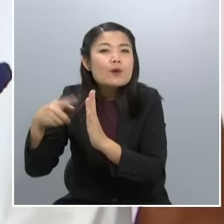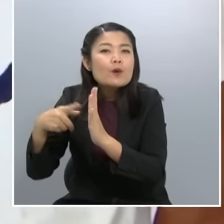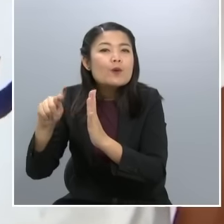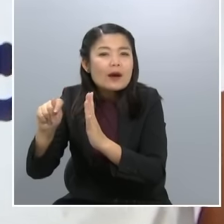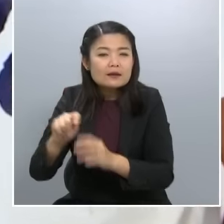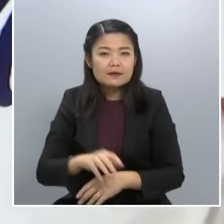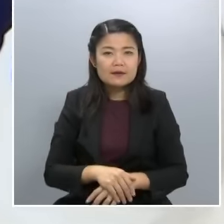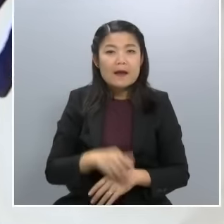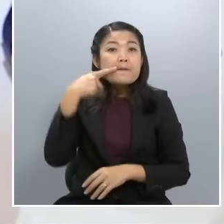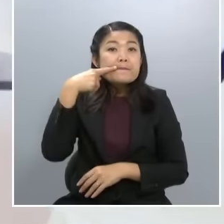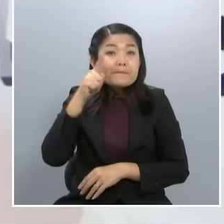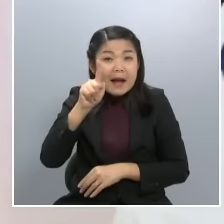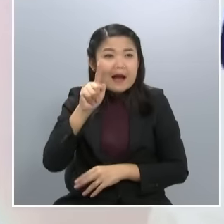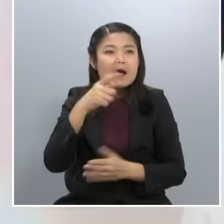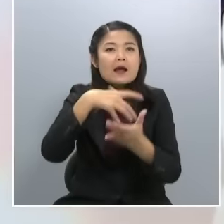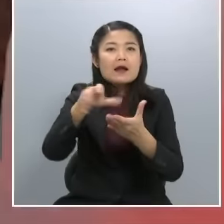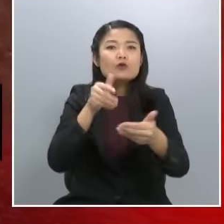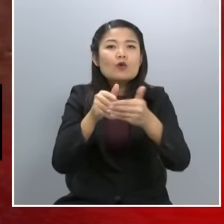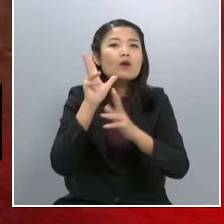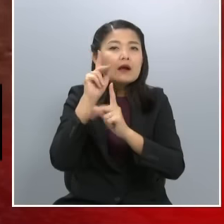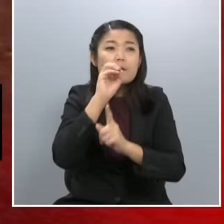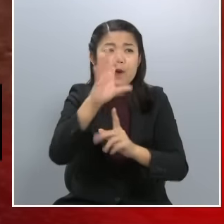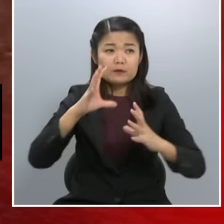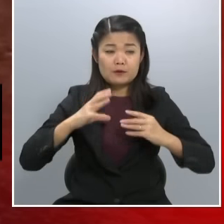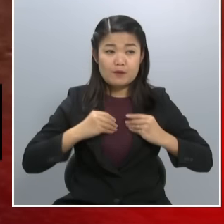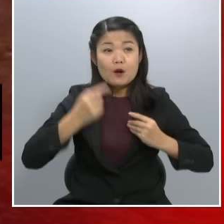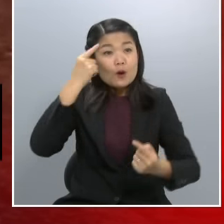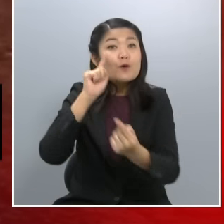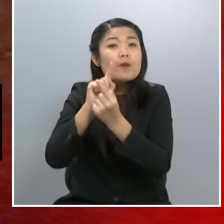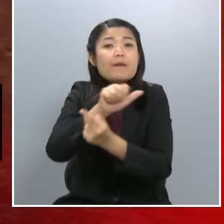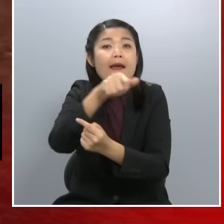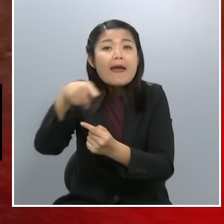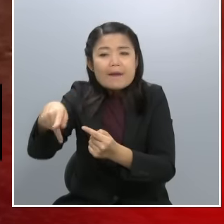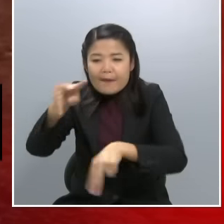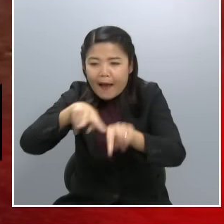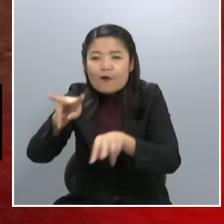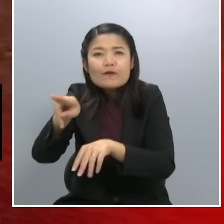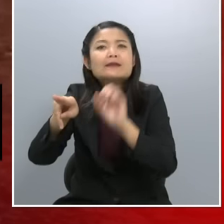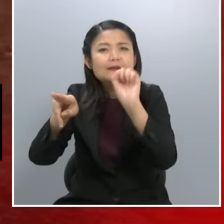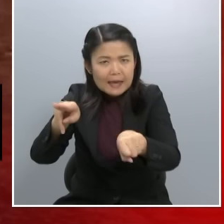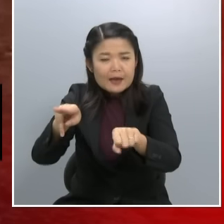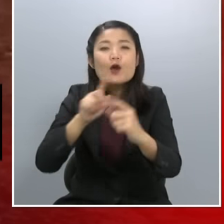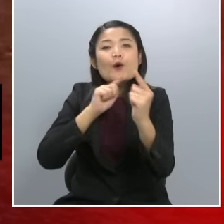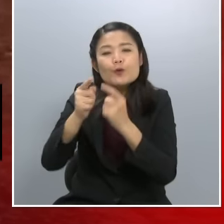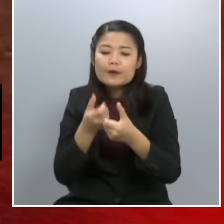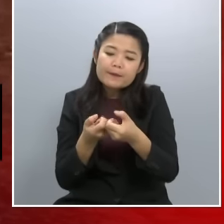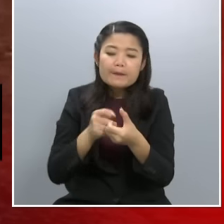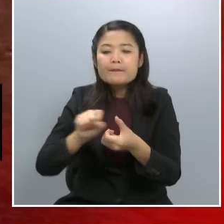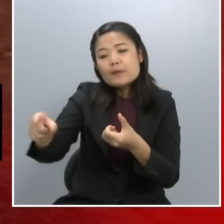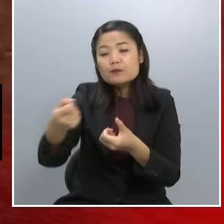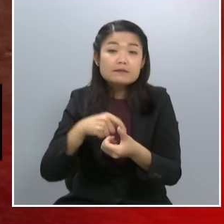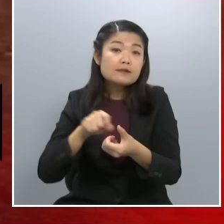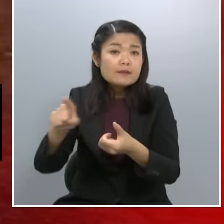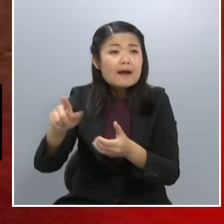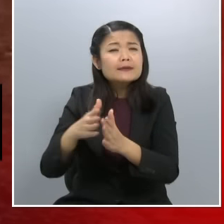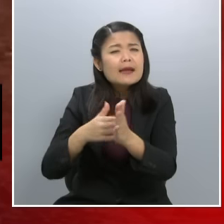กับทางทีมข่าวเที่ยงวันทันเหตุการณ์นะฮะบอกว่าเธอเองรู้จักกเเรวัฒผ่านแอปพลิเคชันหาคู่จริงมีการพูดคุยกันผ่านแอปพลิเคชันนะฮะมาประมาณ